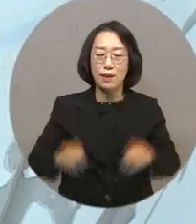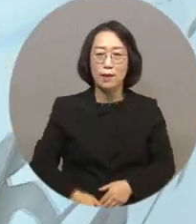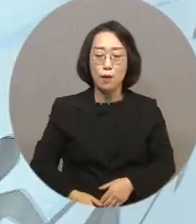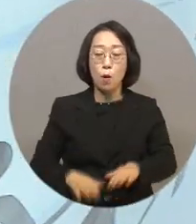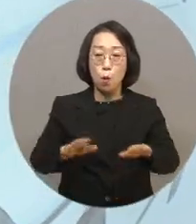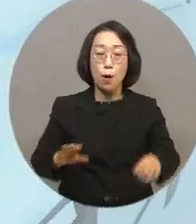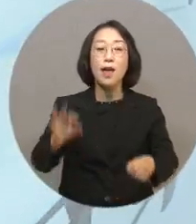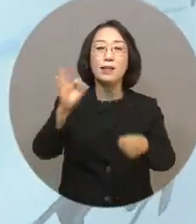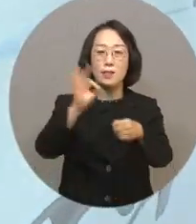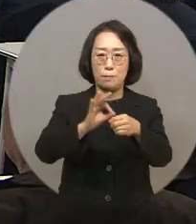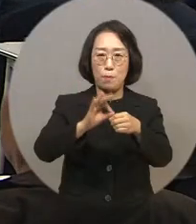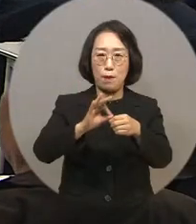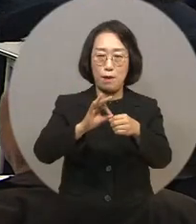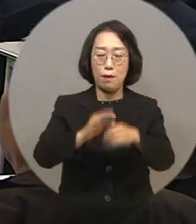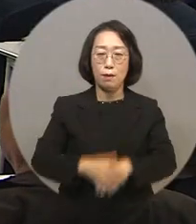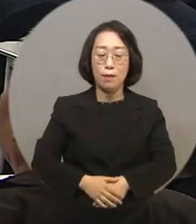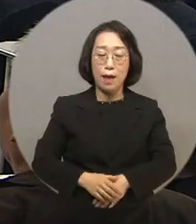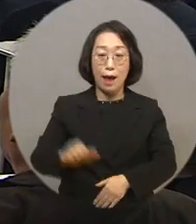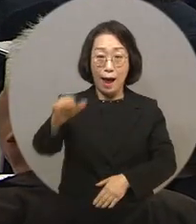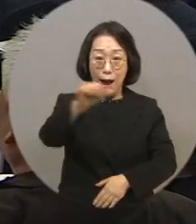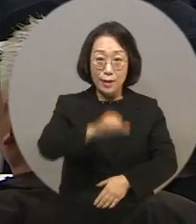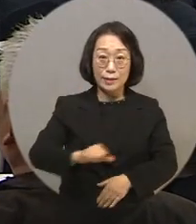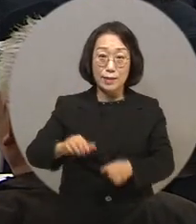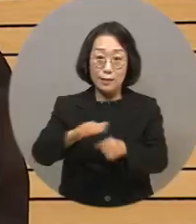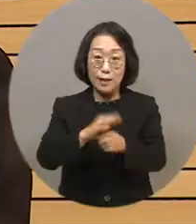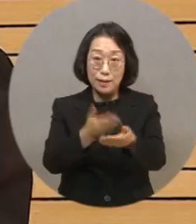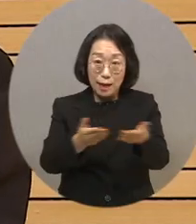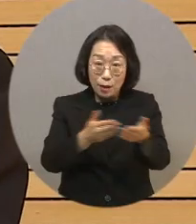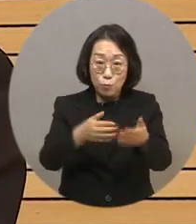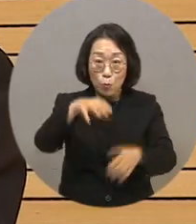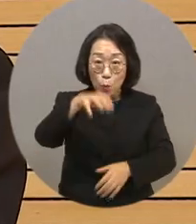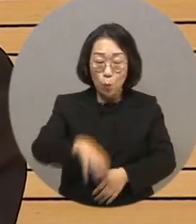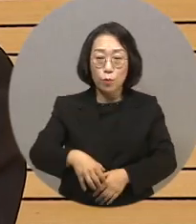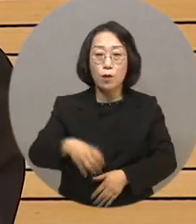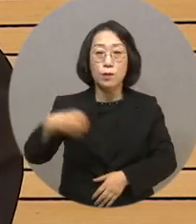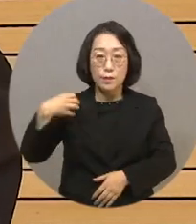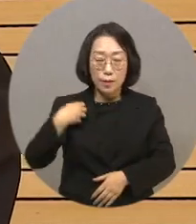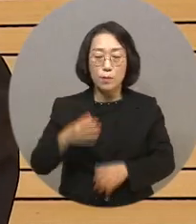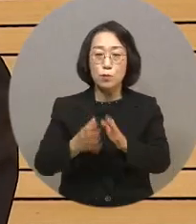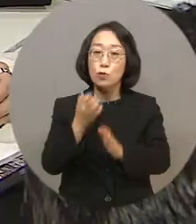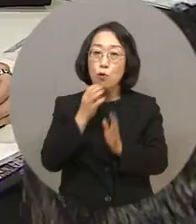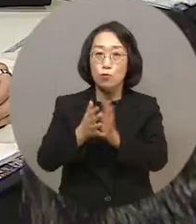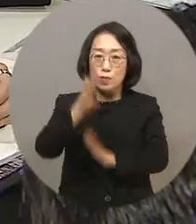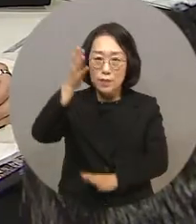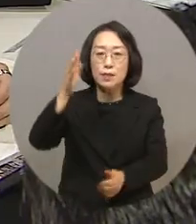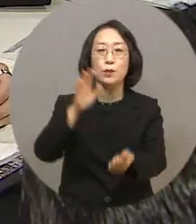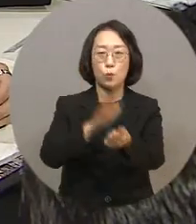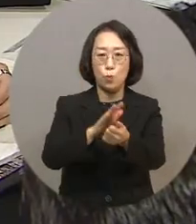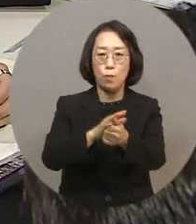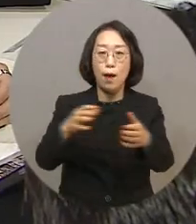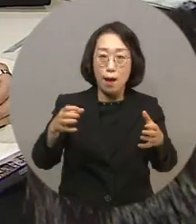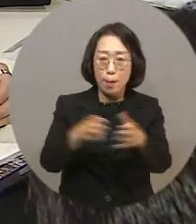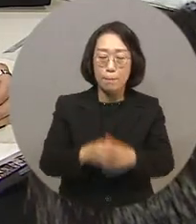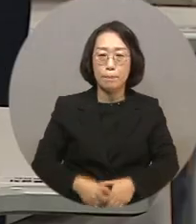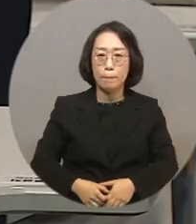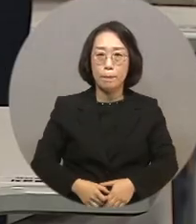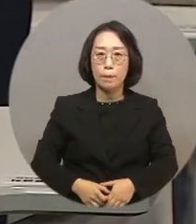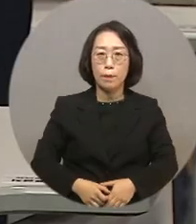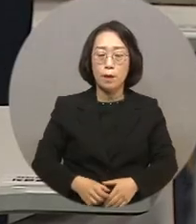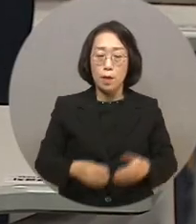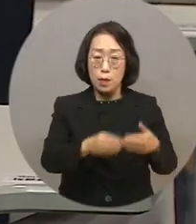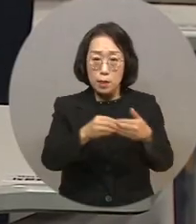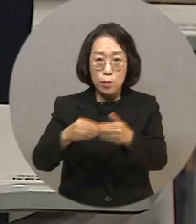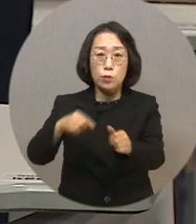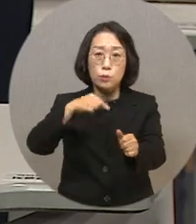올해로 10회째를 맞이하며 아시아 사랑나눔이 주관하고 서울시가 후원합니다 뉴스글로벌 리더십 프로그램은